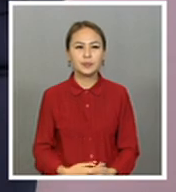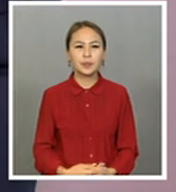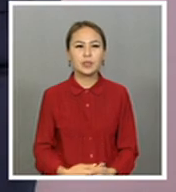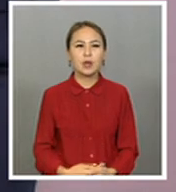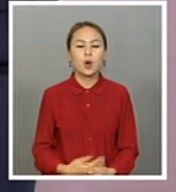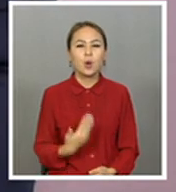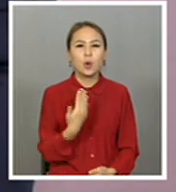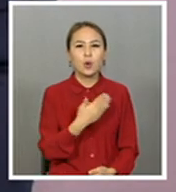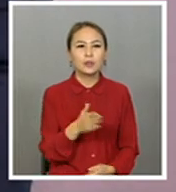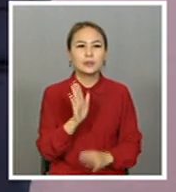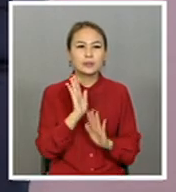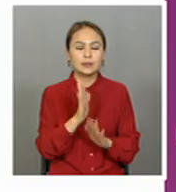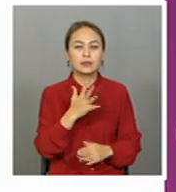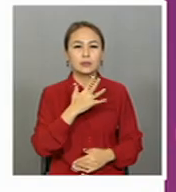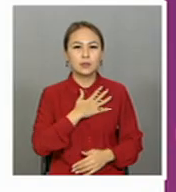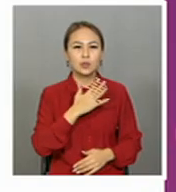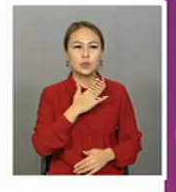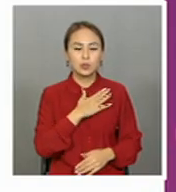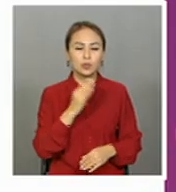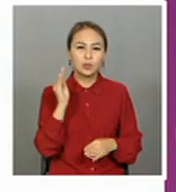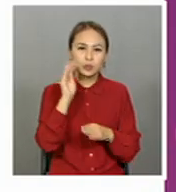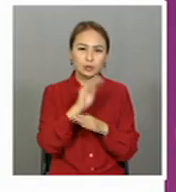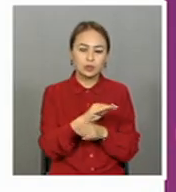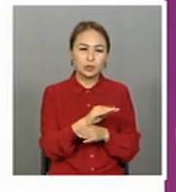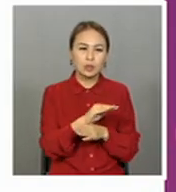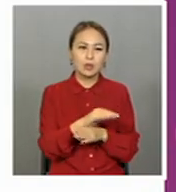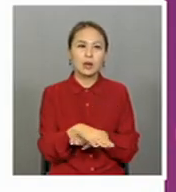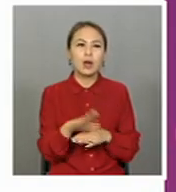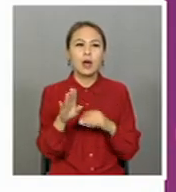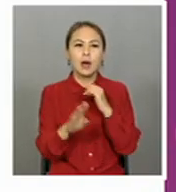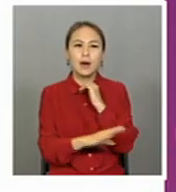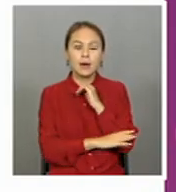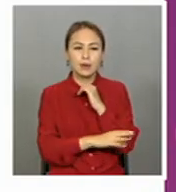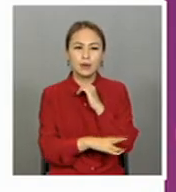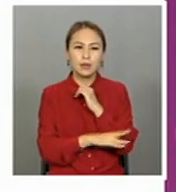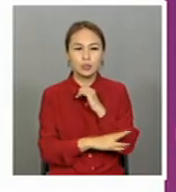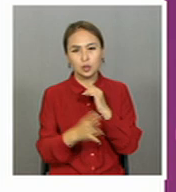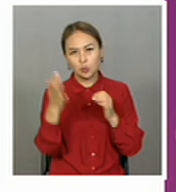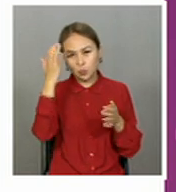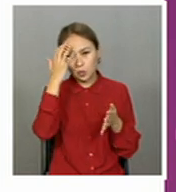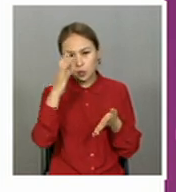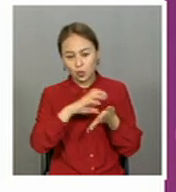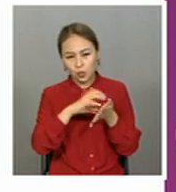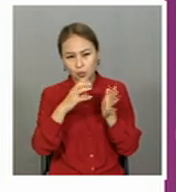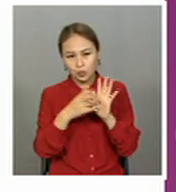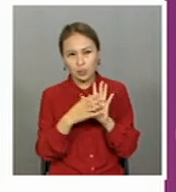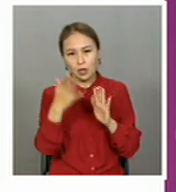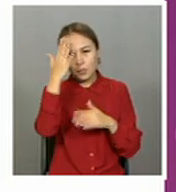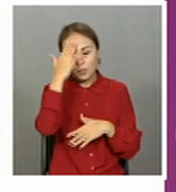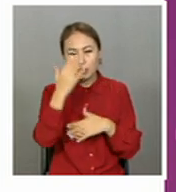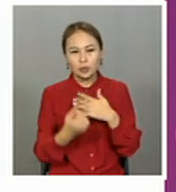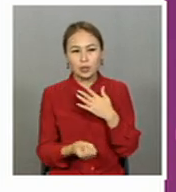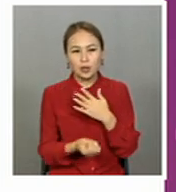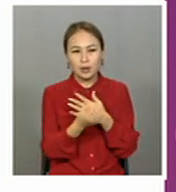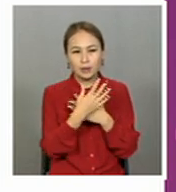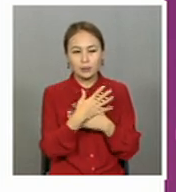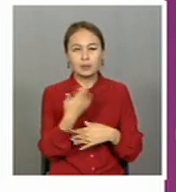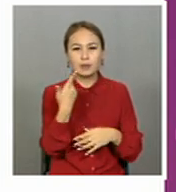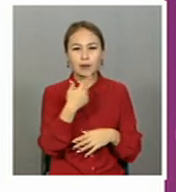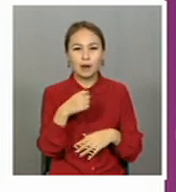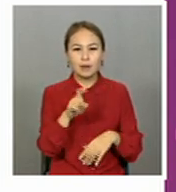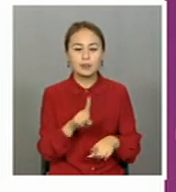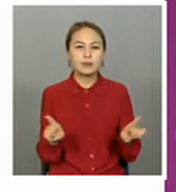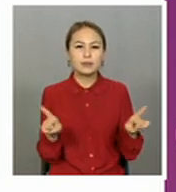тек тыныс алу үшін ғана емес, ағаш, көмір, мұнай өнімдері, газ